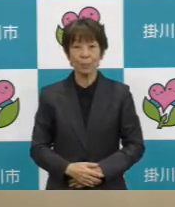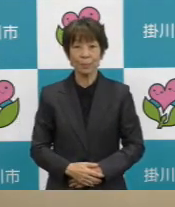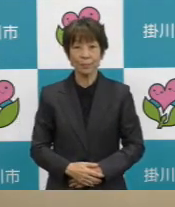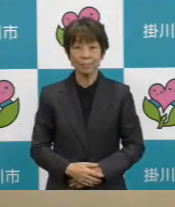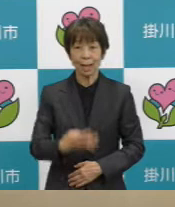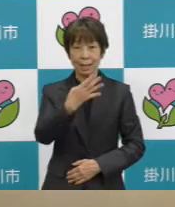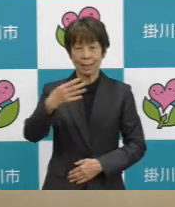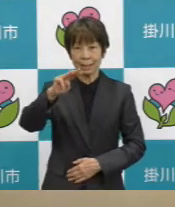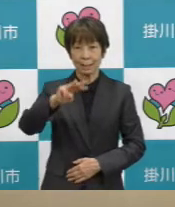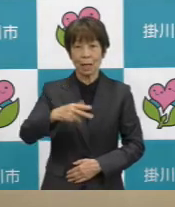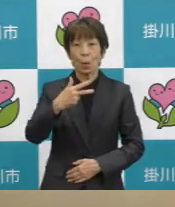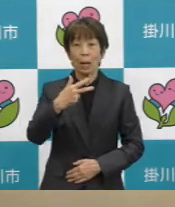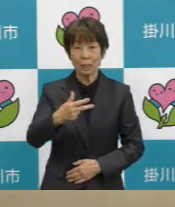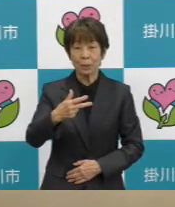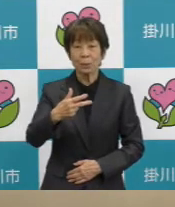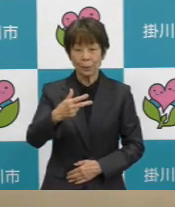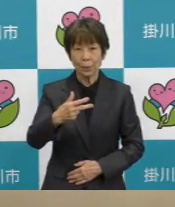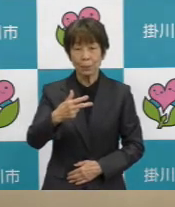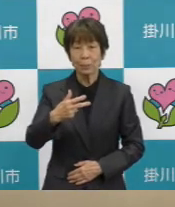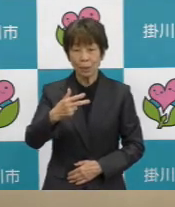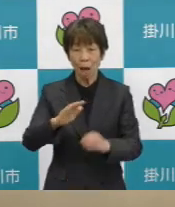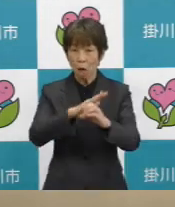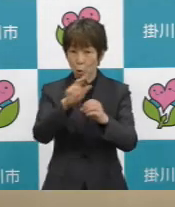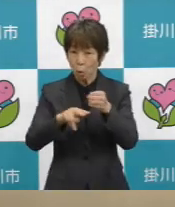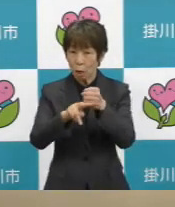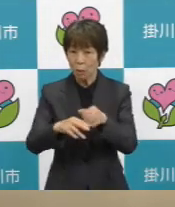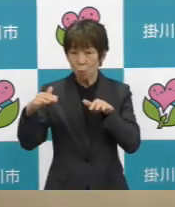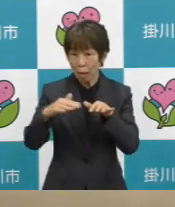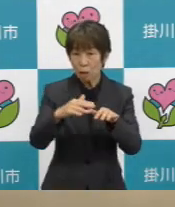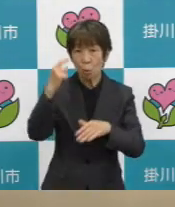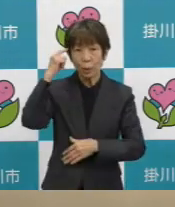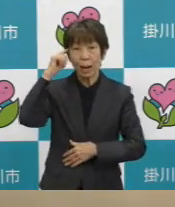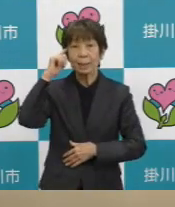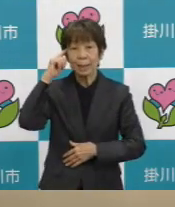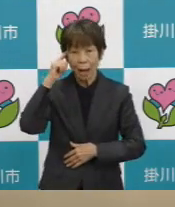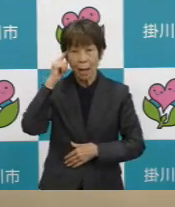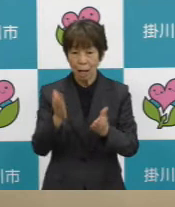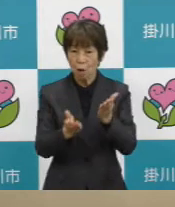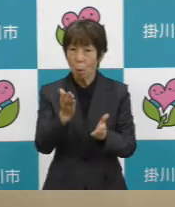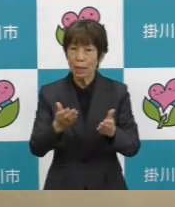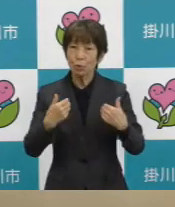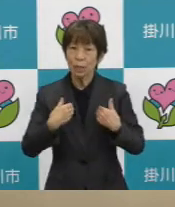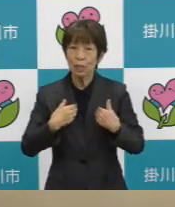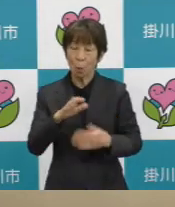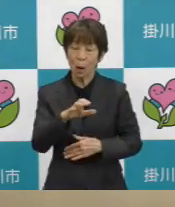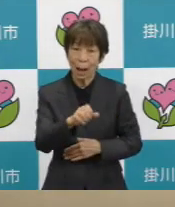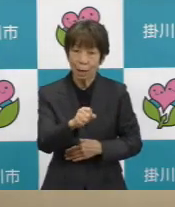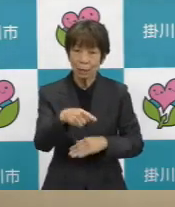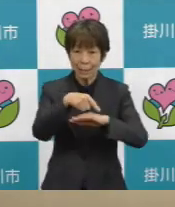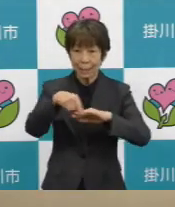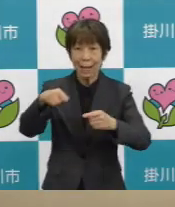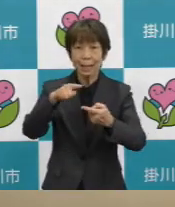掛川市としては、新型コロナウイルスによる影響を踏まえ、保育ニーズを把握し、計画的な定